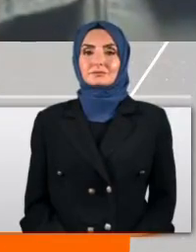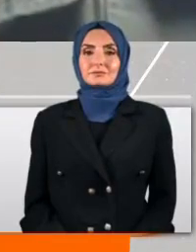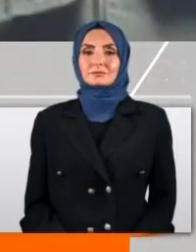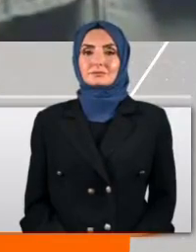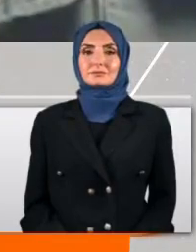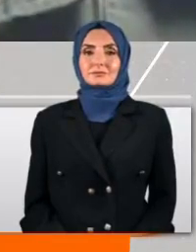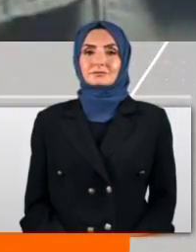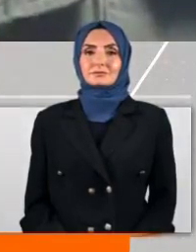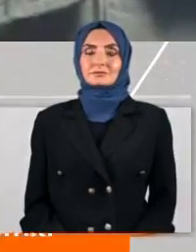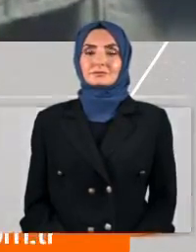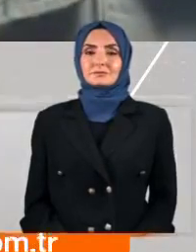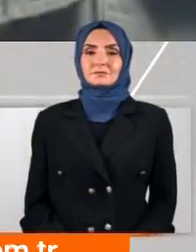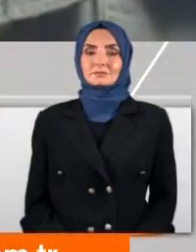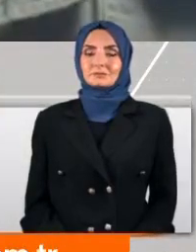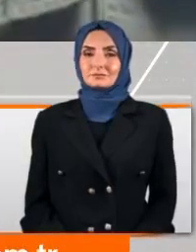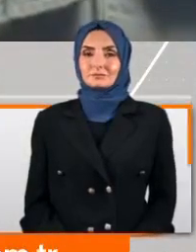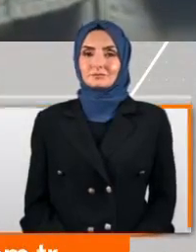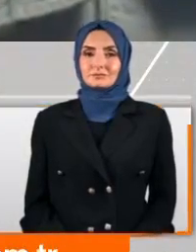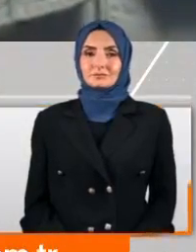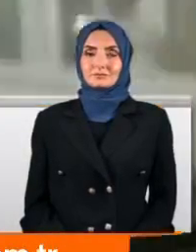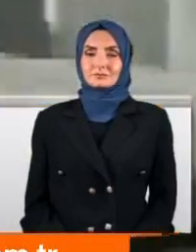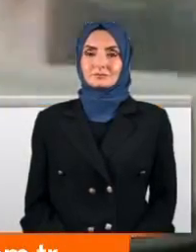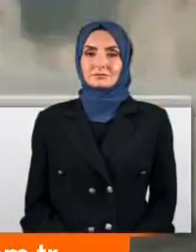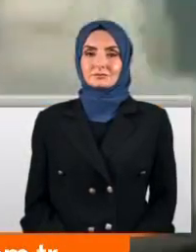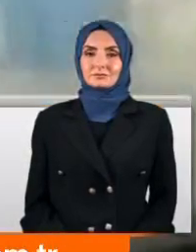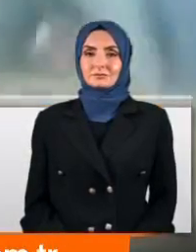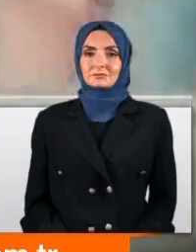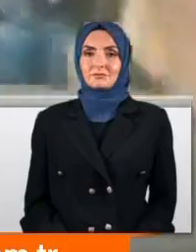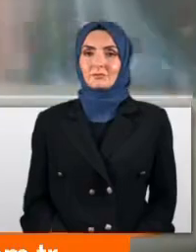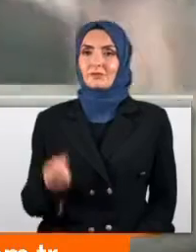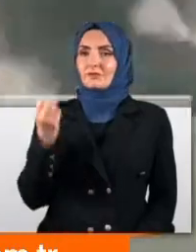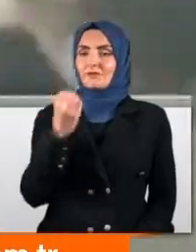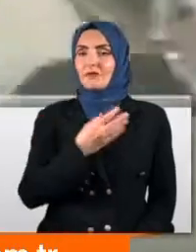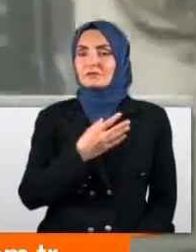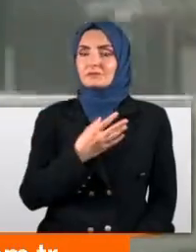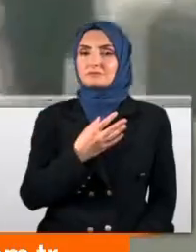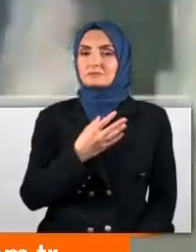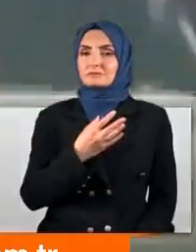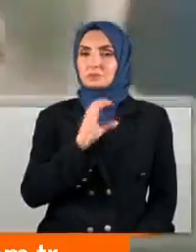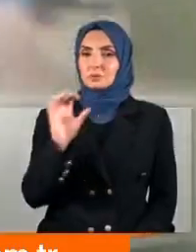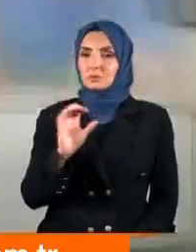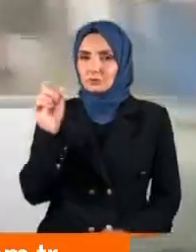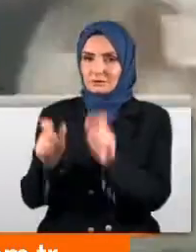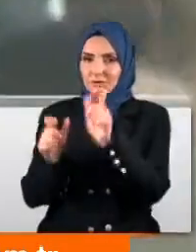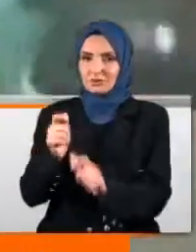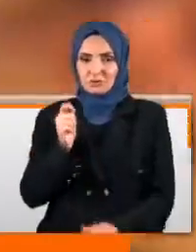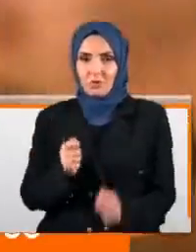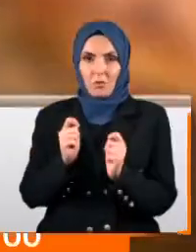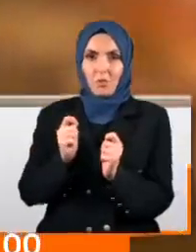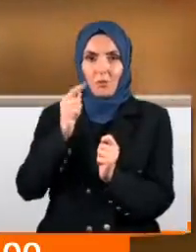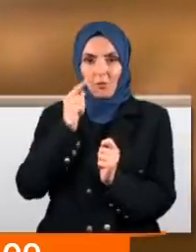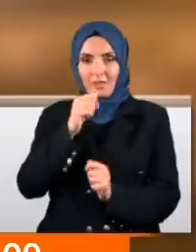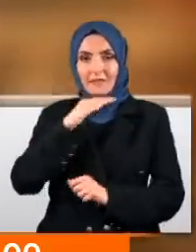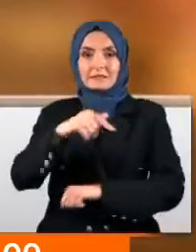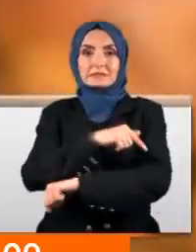86 sortide toplam 258 ton su attık. Çok sayıda turist zorlu şartlarda sahillere akın etti yardım